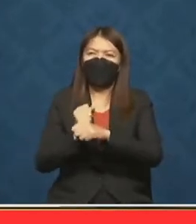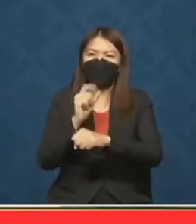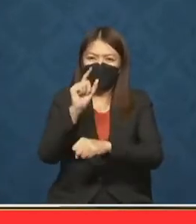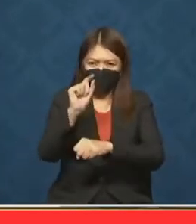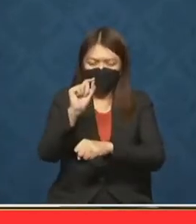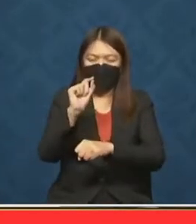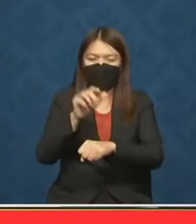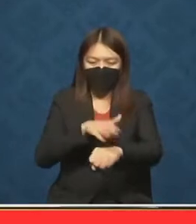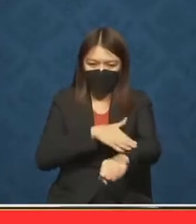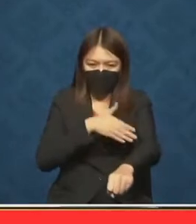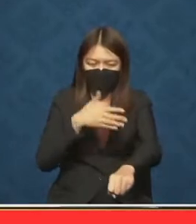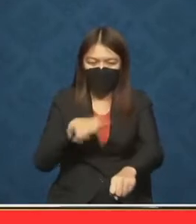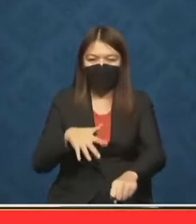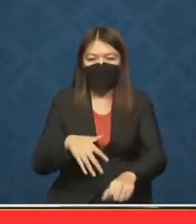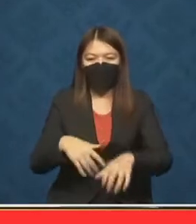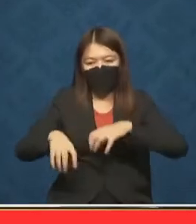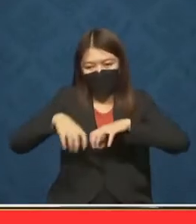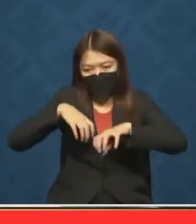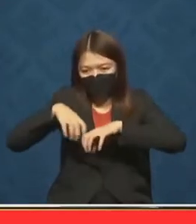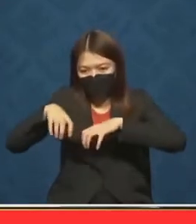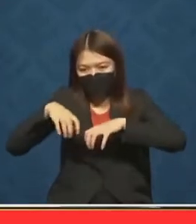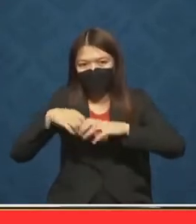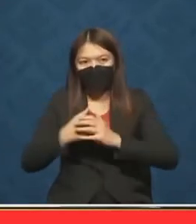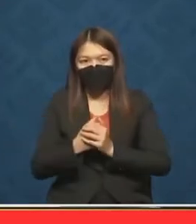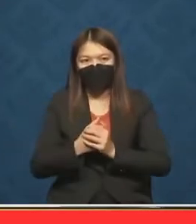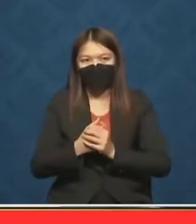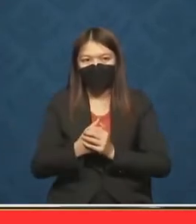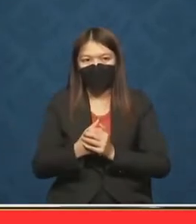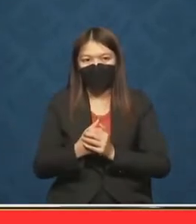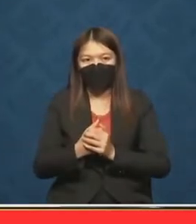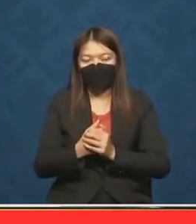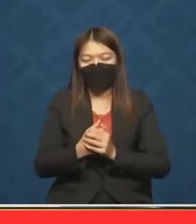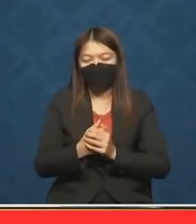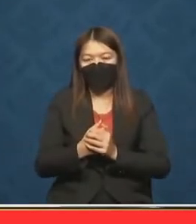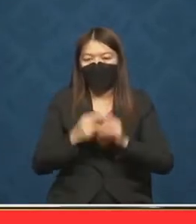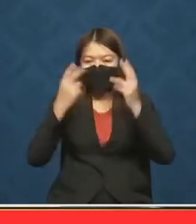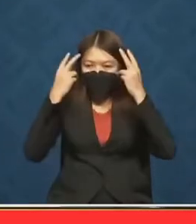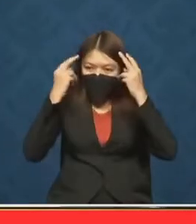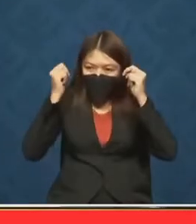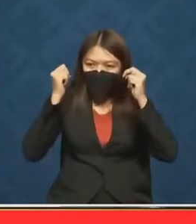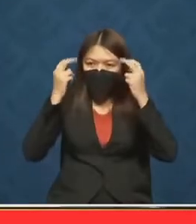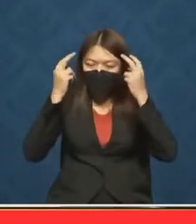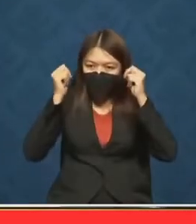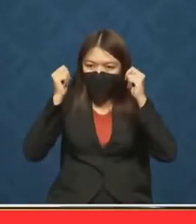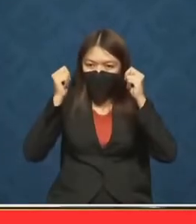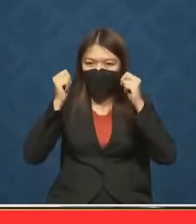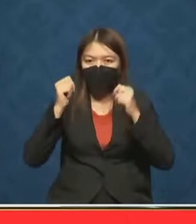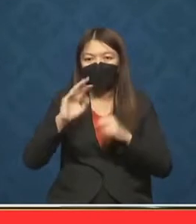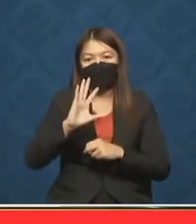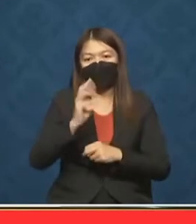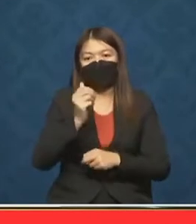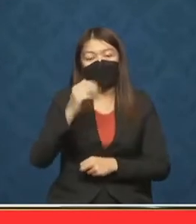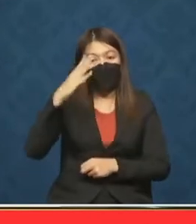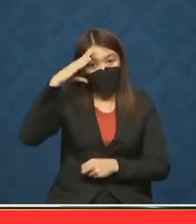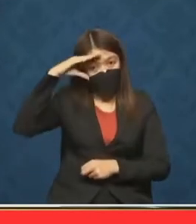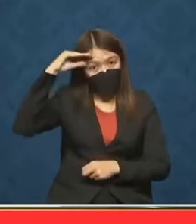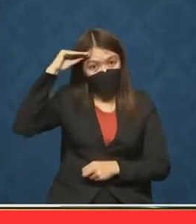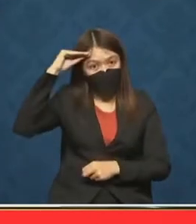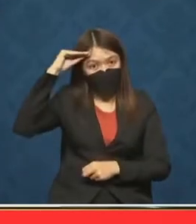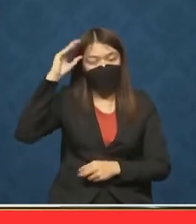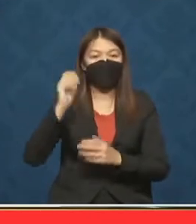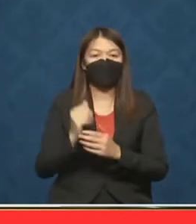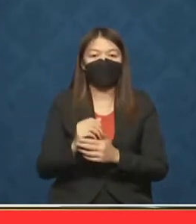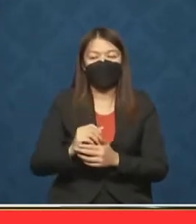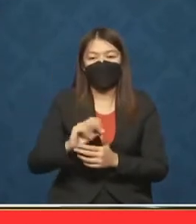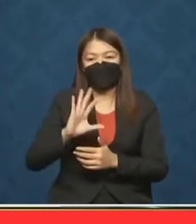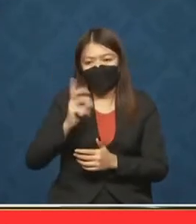านประทานครัผมผ่านการบริหารจากในหลายนายกรธมนตีเช่นนายกชวนนาย